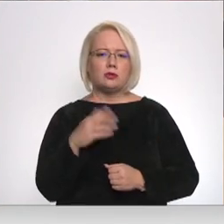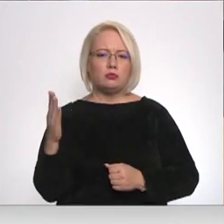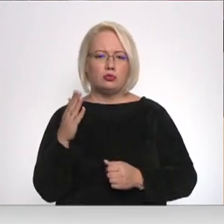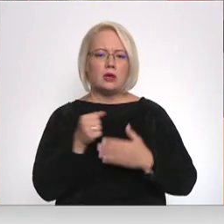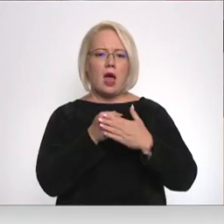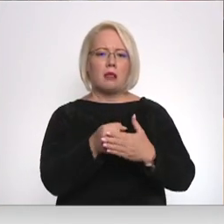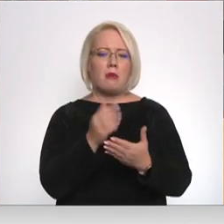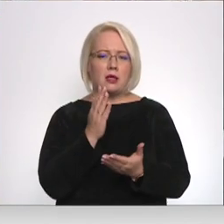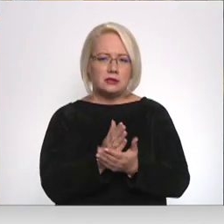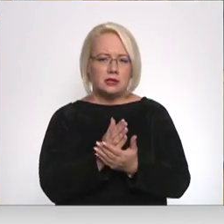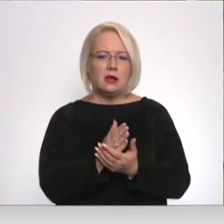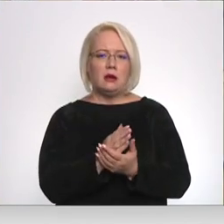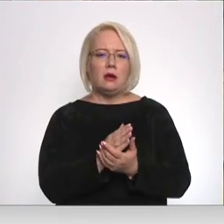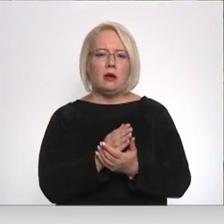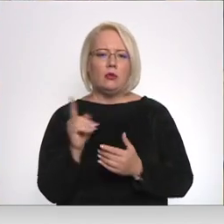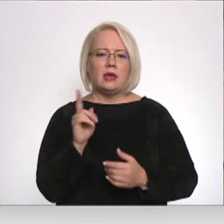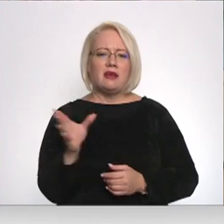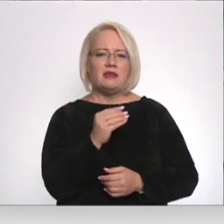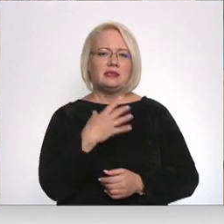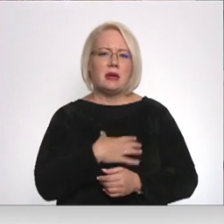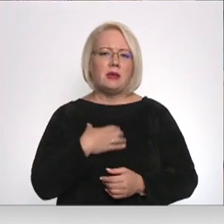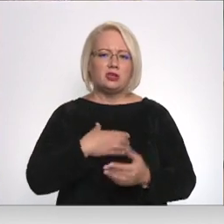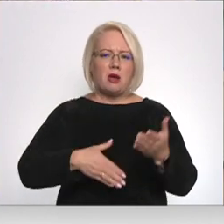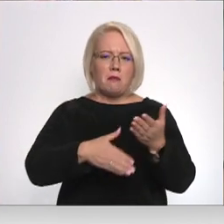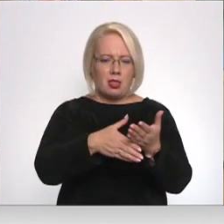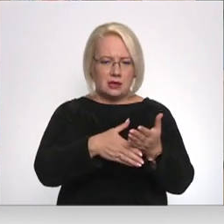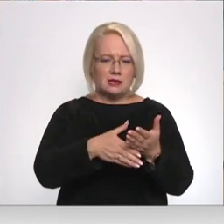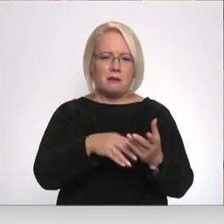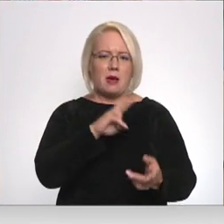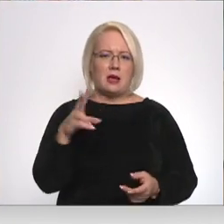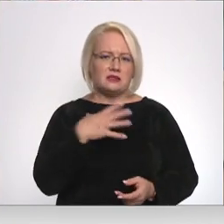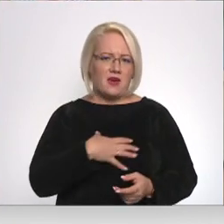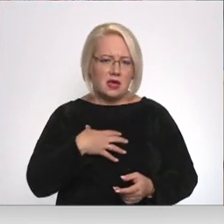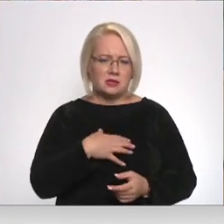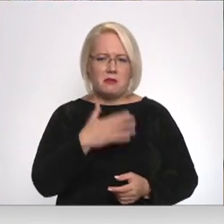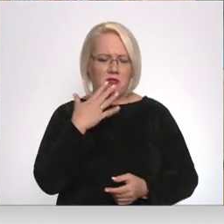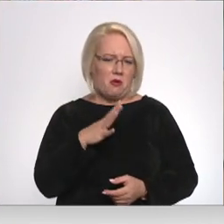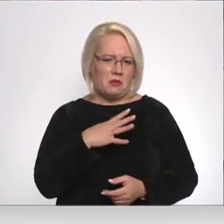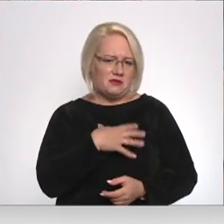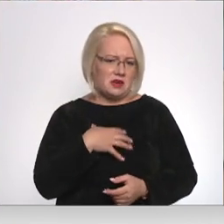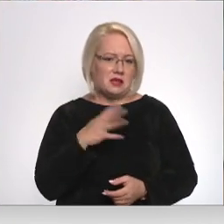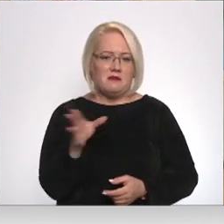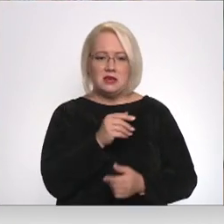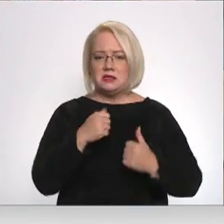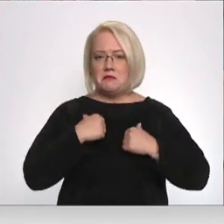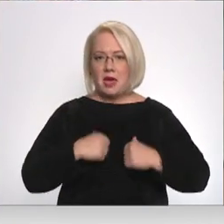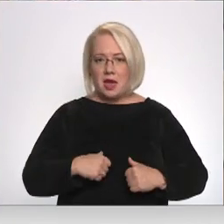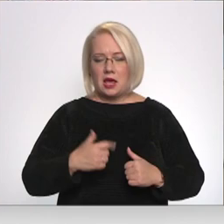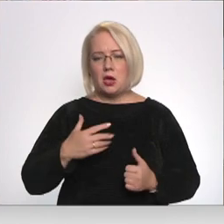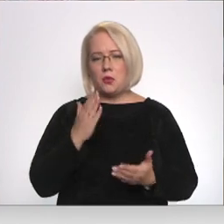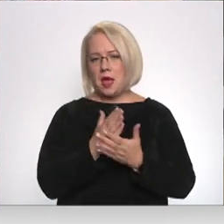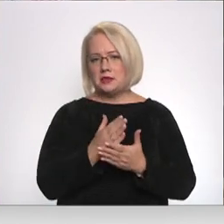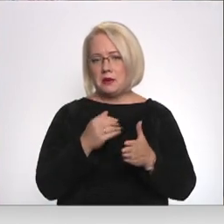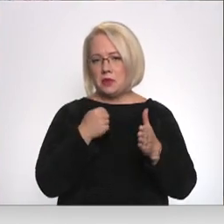ir un ir visa nepieciešamā palīdzība, ja tas ir vajadzīgs. Bet nav bijusi vajadzīga līdz šim, visi ir mierīgi un esam